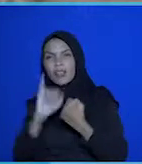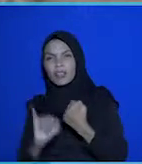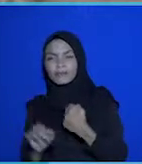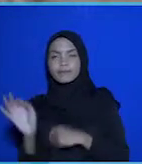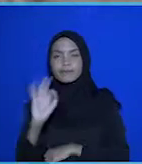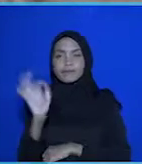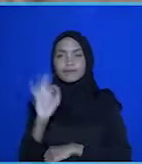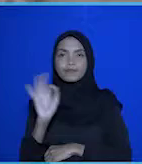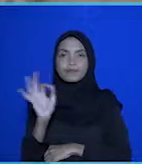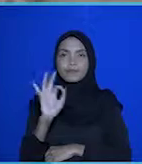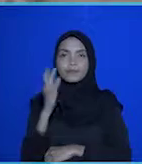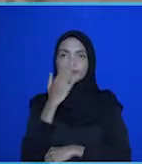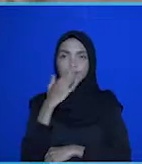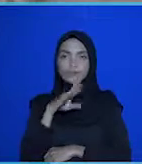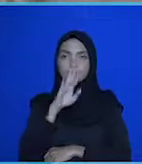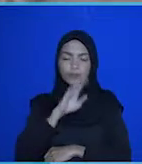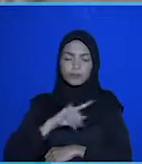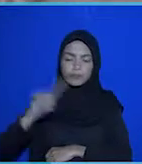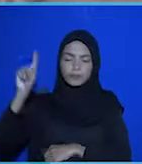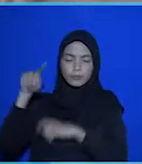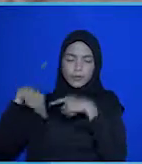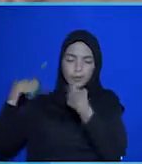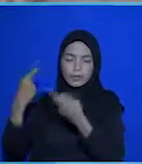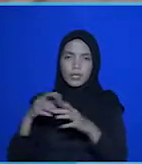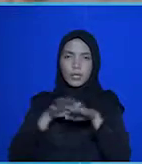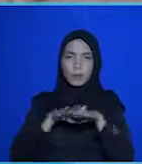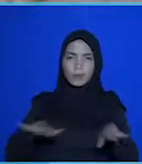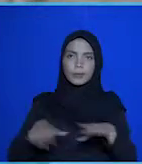berarti di bendungan-bendungan tersebut. Alhamdulillah